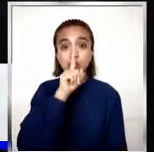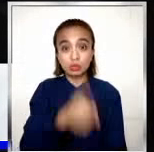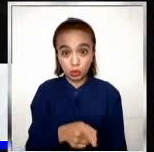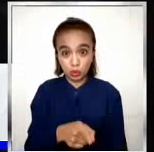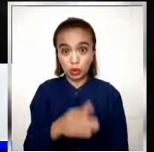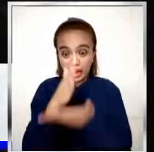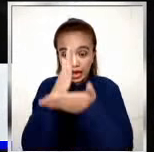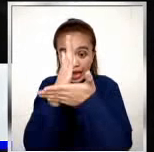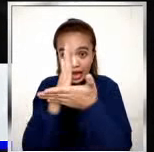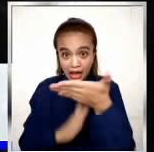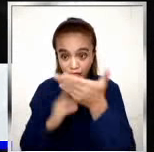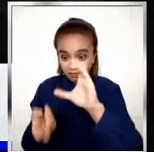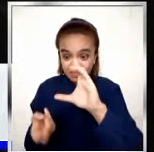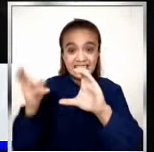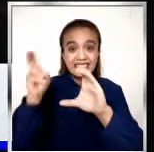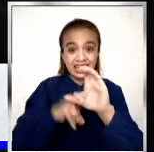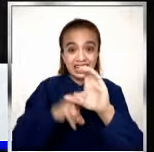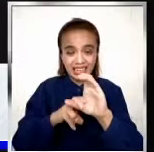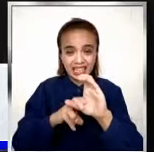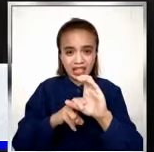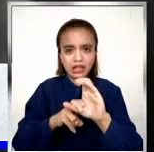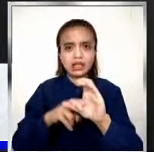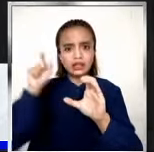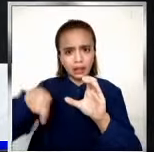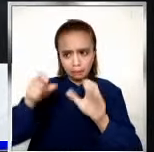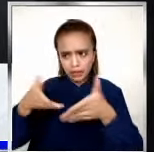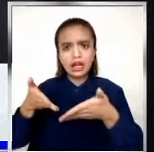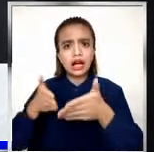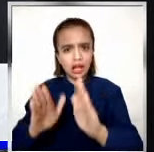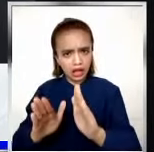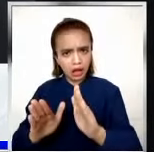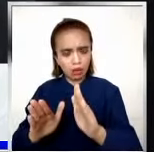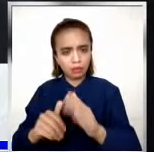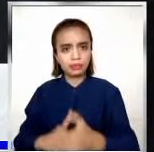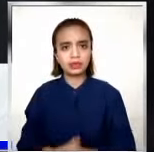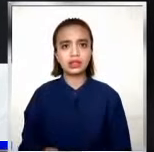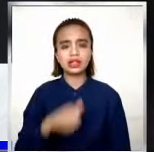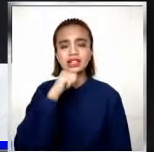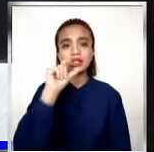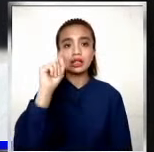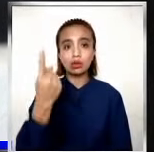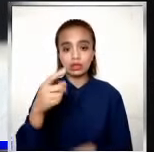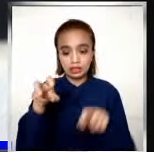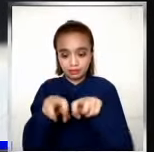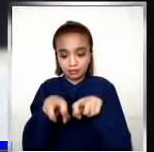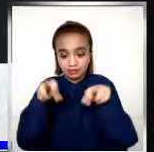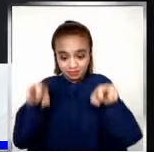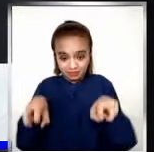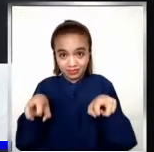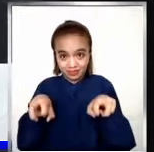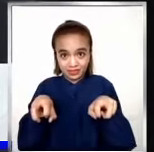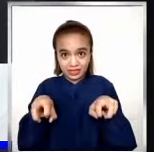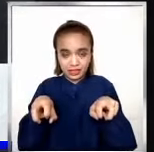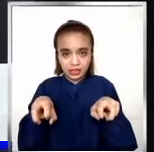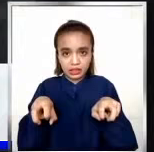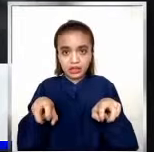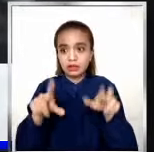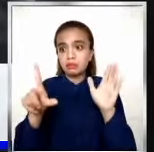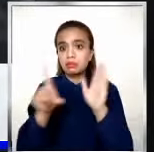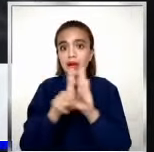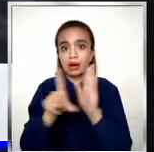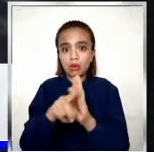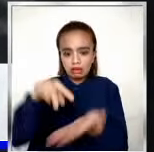bus lang ang dapat pinapayagan. Bukod sa tinatawag na one seat apart na patakaran na hindi rin pwedeng may mga nakatayong pasahero